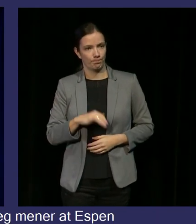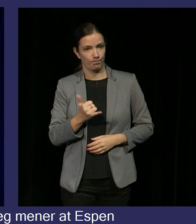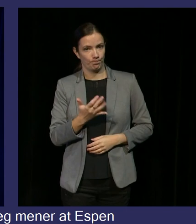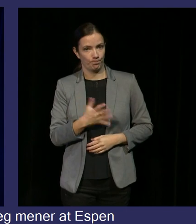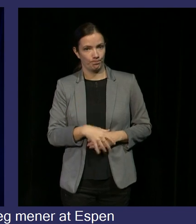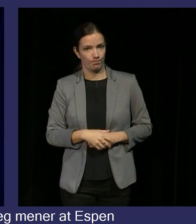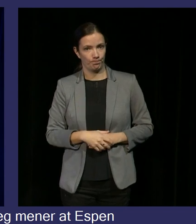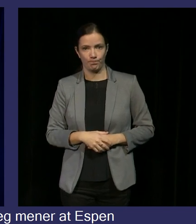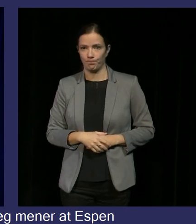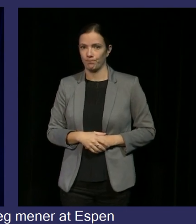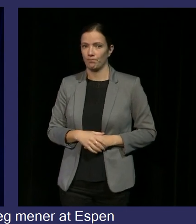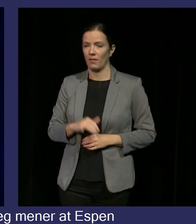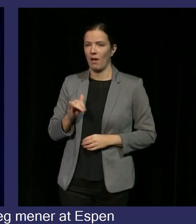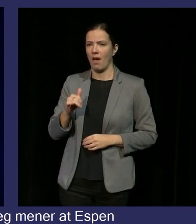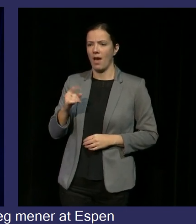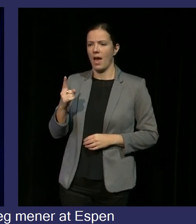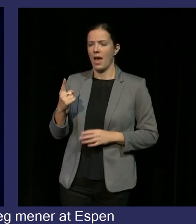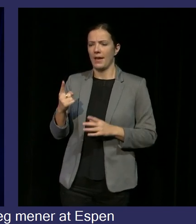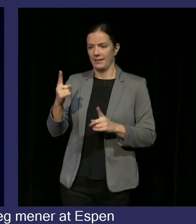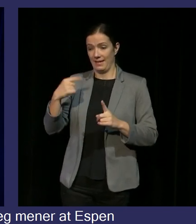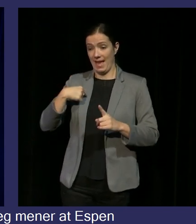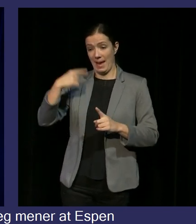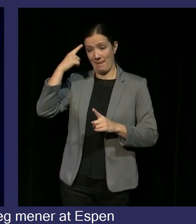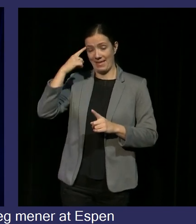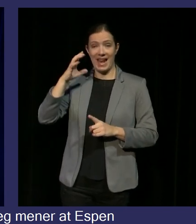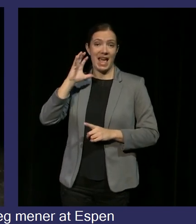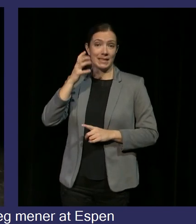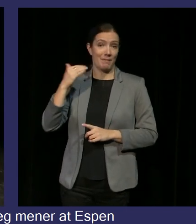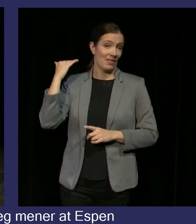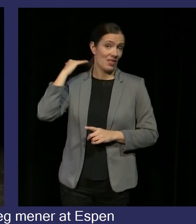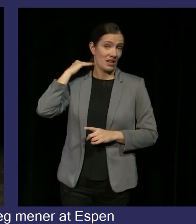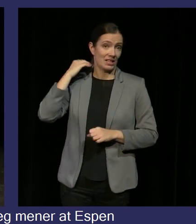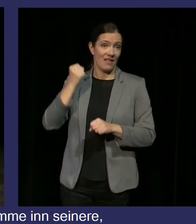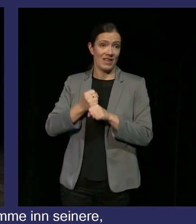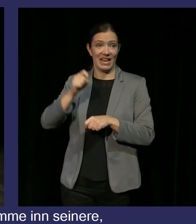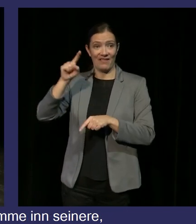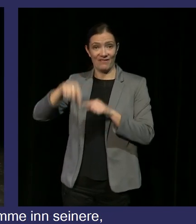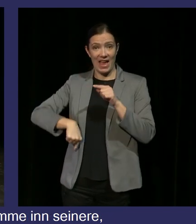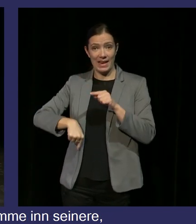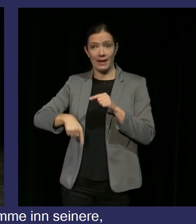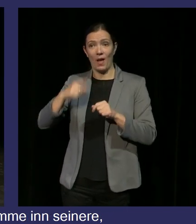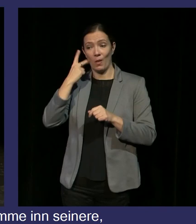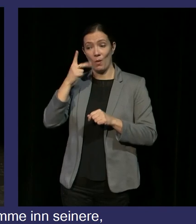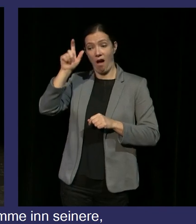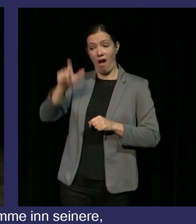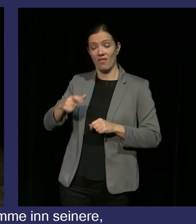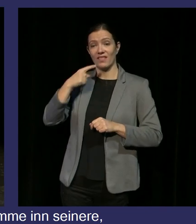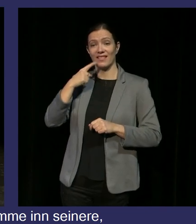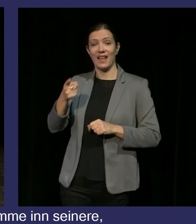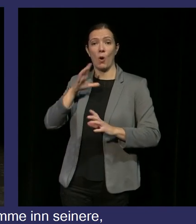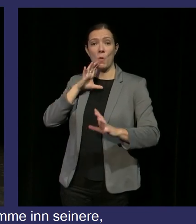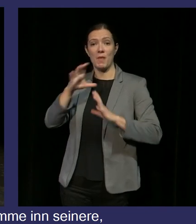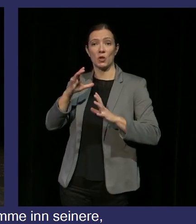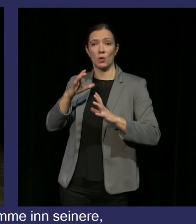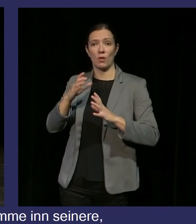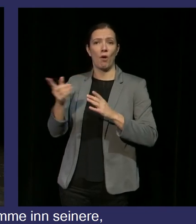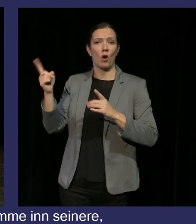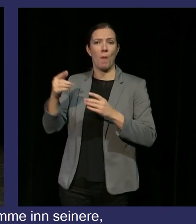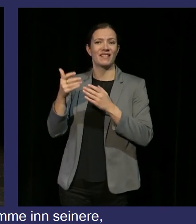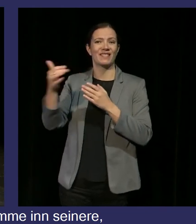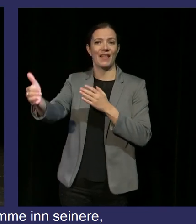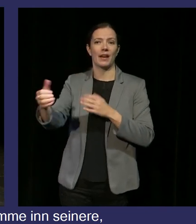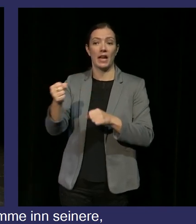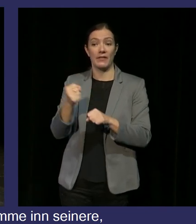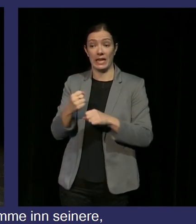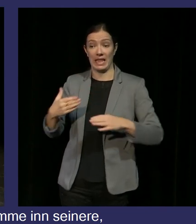Ja, en ting, og det kanskje tomfakken, fordi jeg mener Espen Akstad har fundamentalt feil, hvor han sier at kommunikasjonen må komme inn senere, fordi